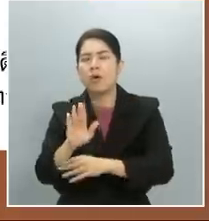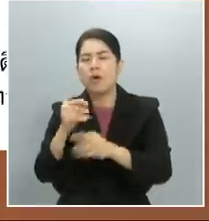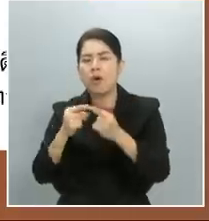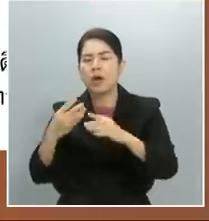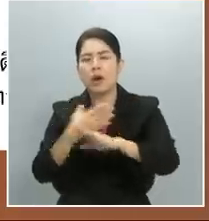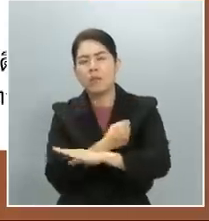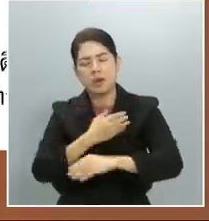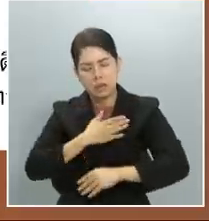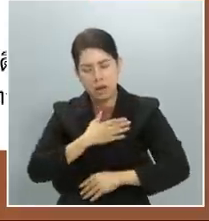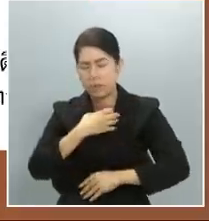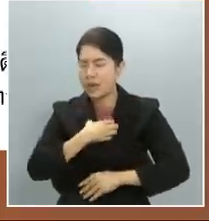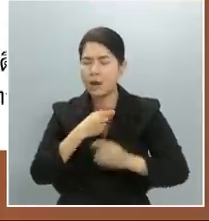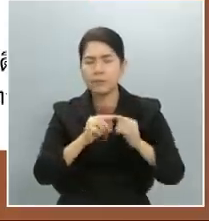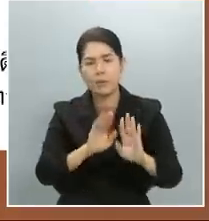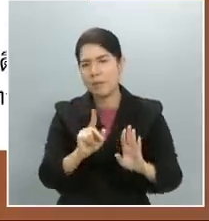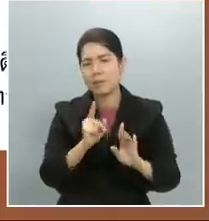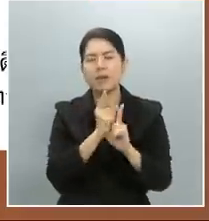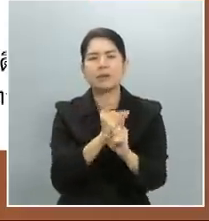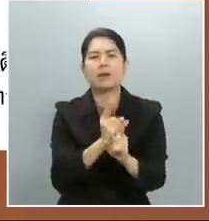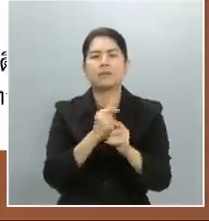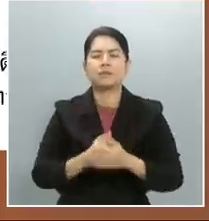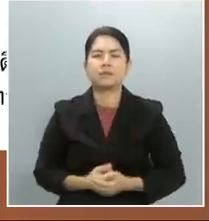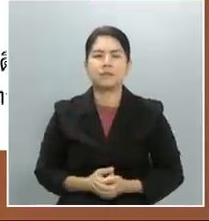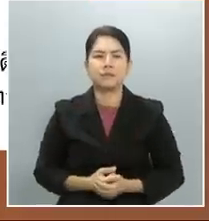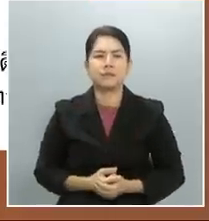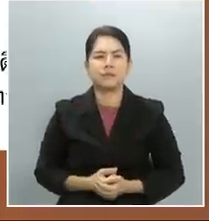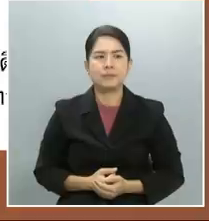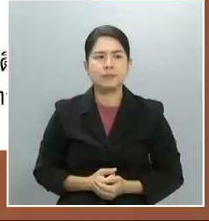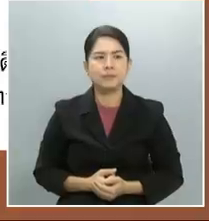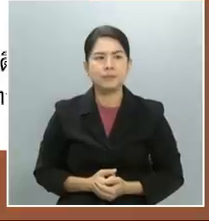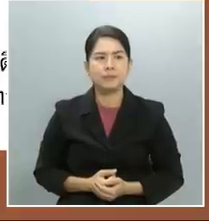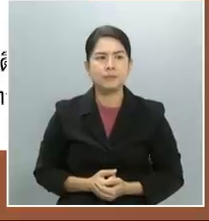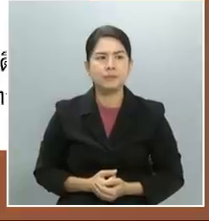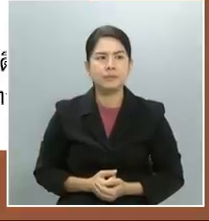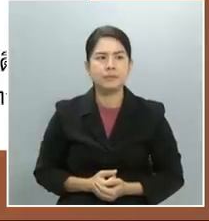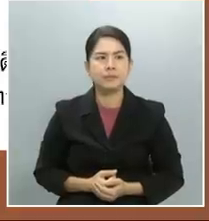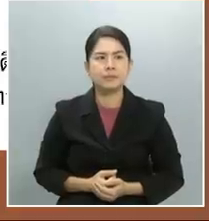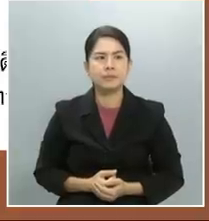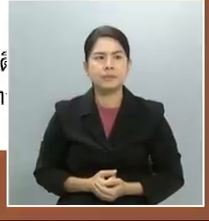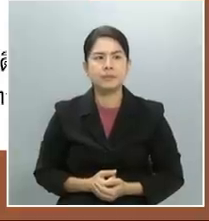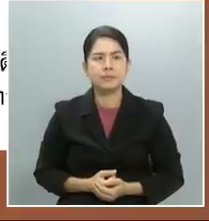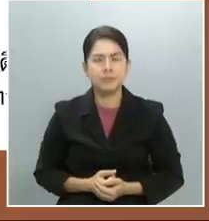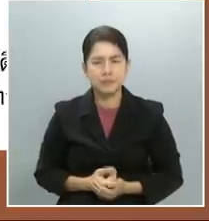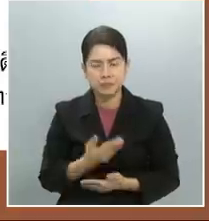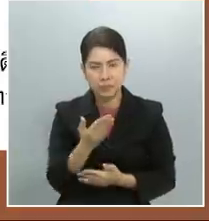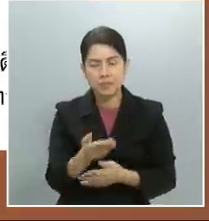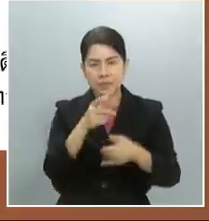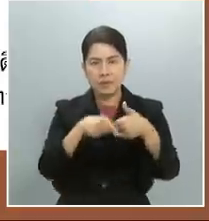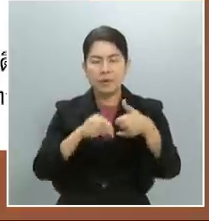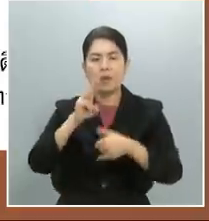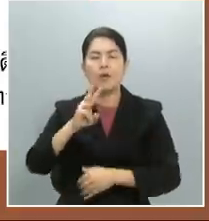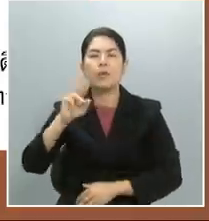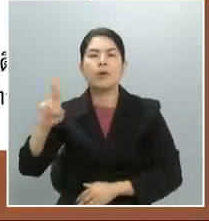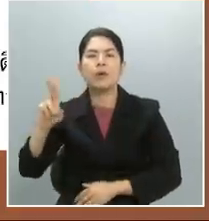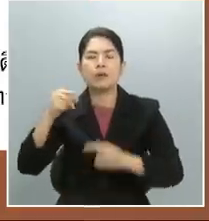อยากให้เป็นร่วมกันนะครับและล่าสุดท่านผู้ชมคุณวิโรจน์ก็แชร์โพสต์